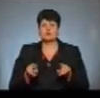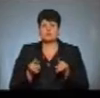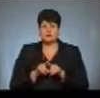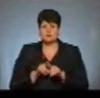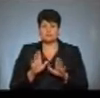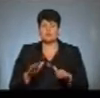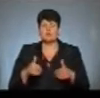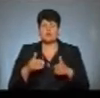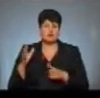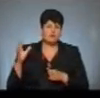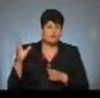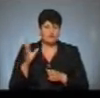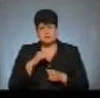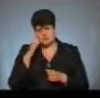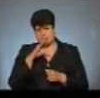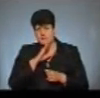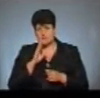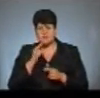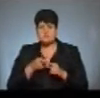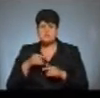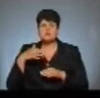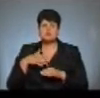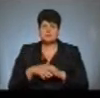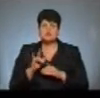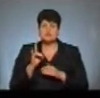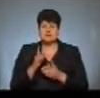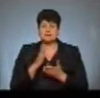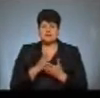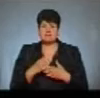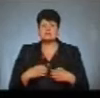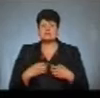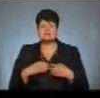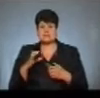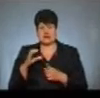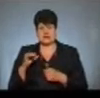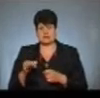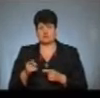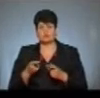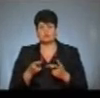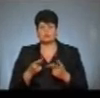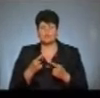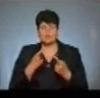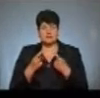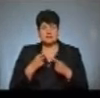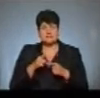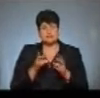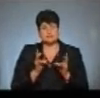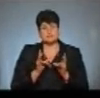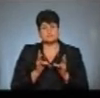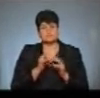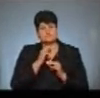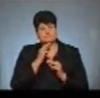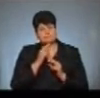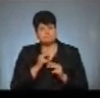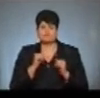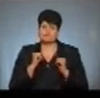би я порадила усім батькам, це зрозуміти, що дитина знаходиться в стресі. Тому поводити з нею треба дуже бережливо,